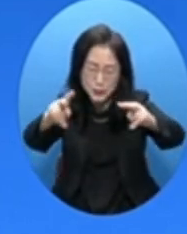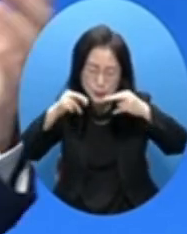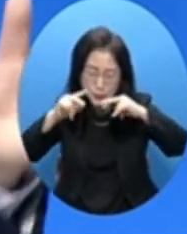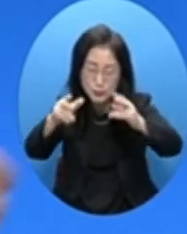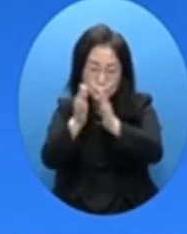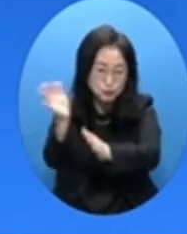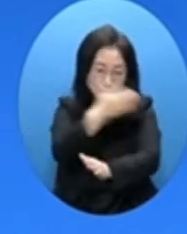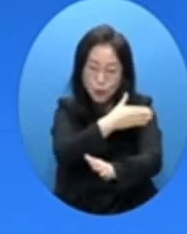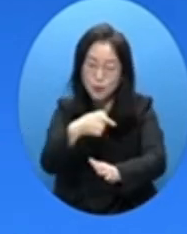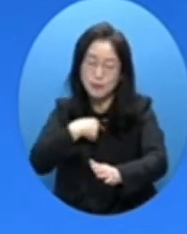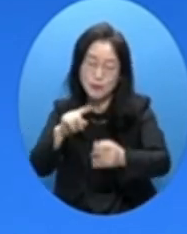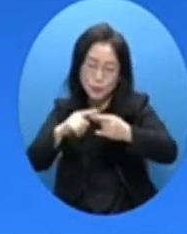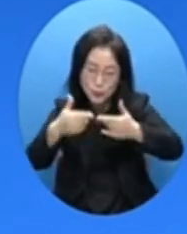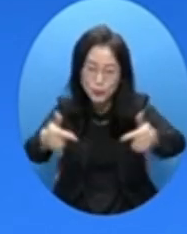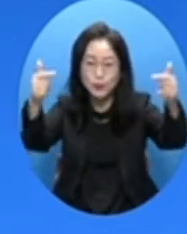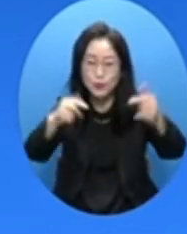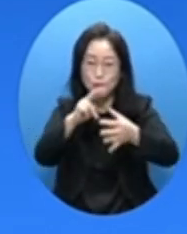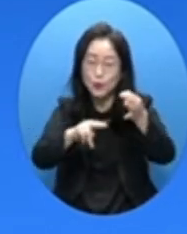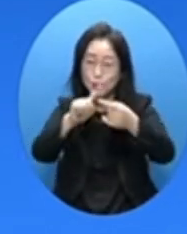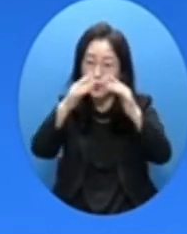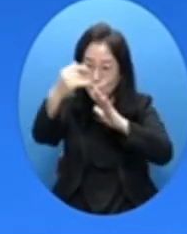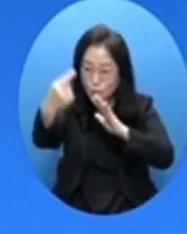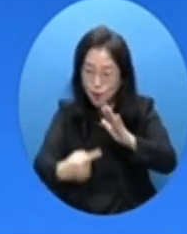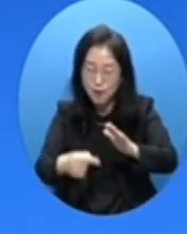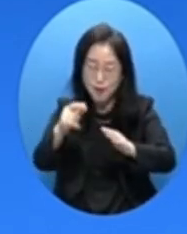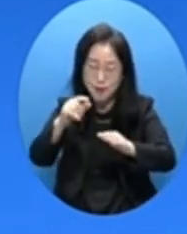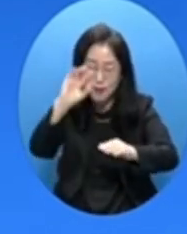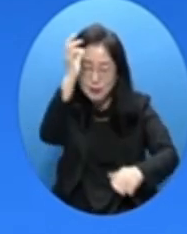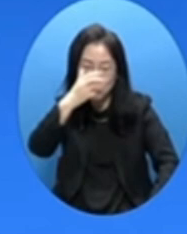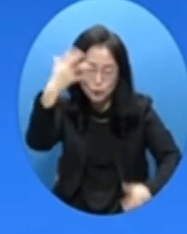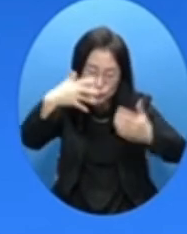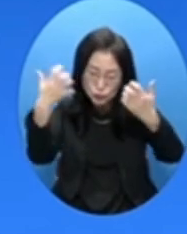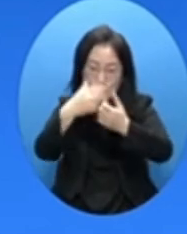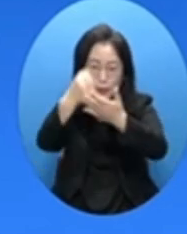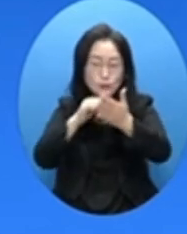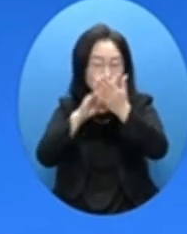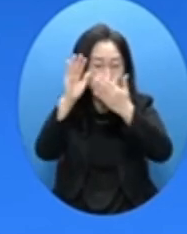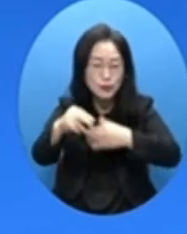여기도 성령께서 예배드리러 가다가 성령 받고 방언을 받아서